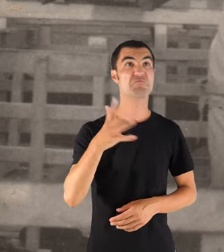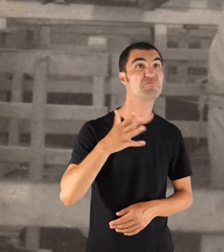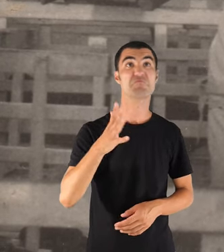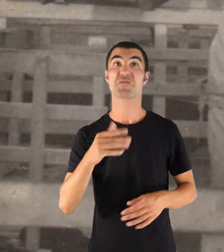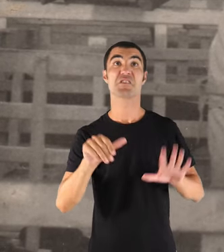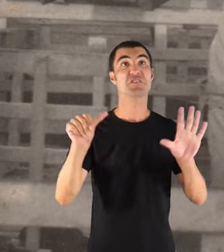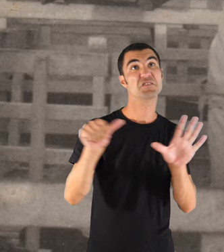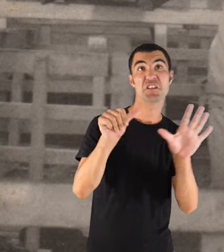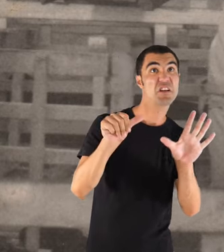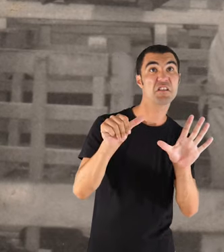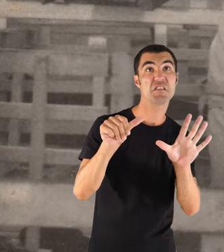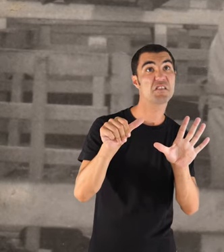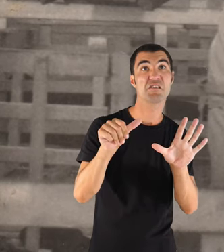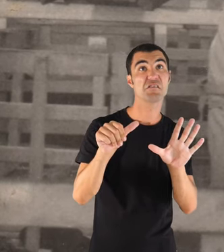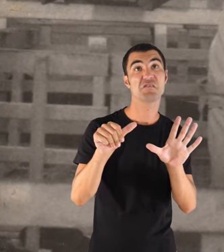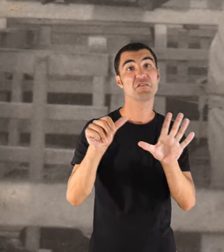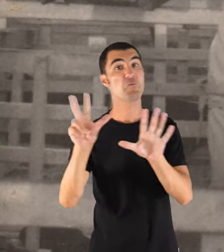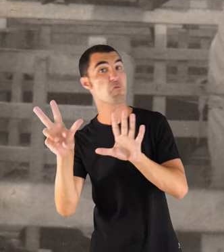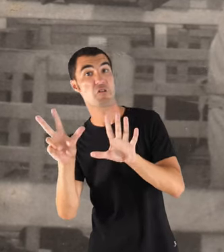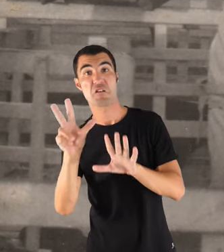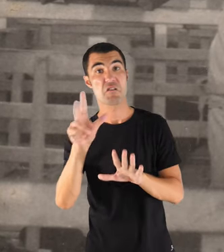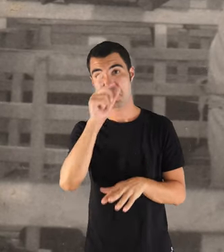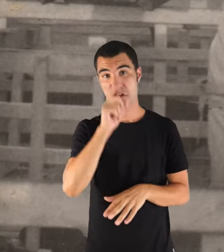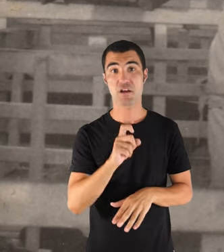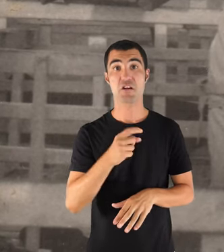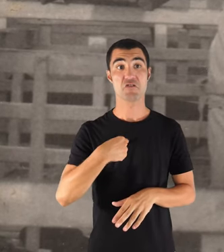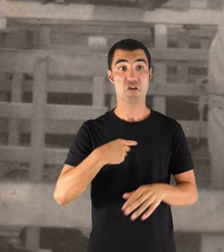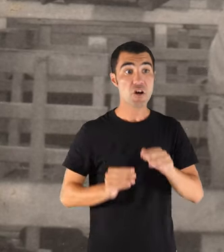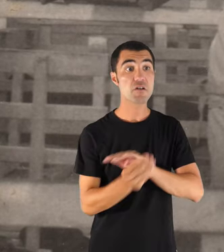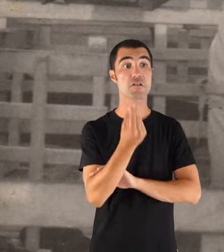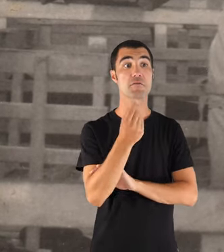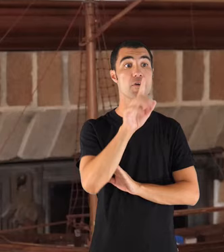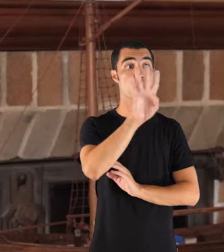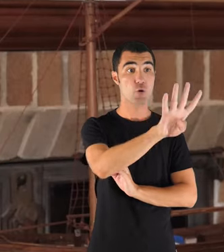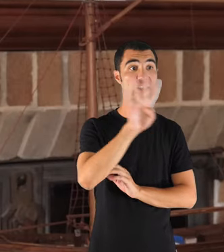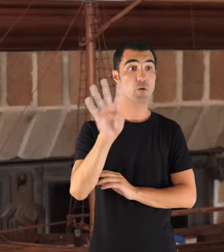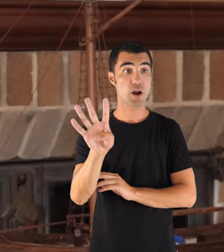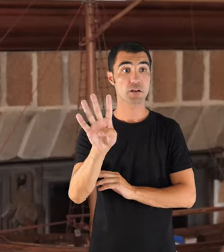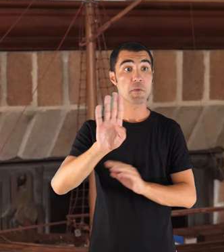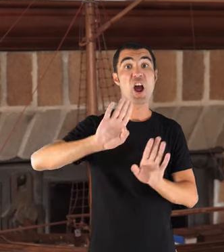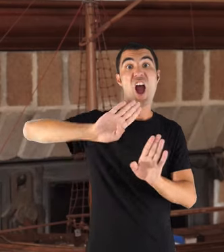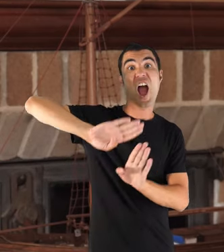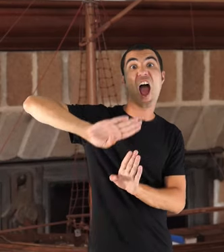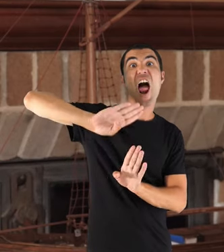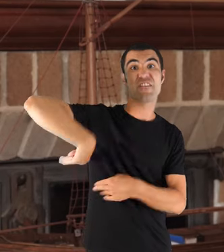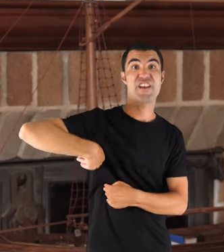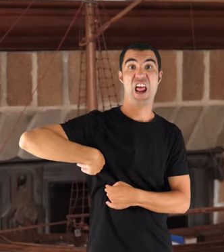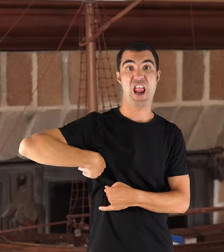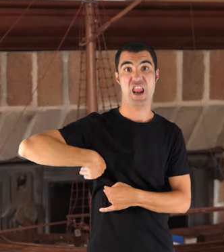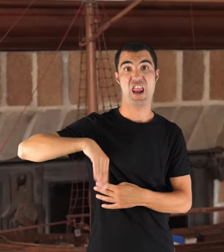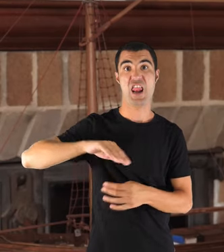8 anys, perquè jo vaig néixer el 44, però en el final, és a dir, i això era de vegades el